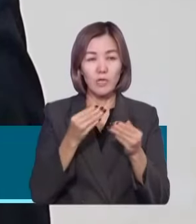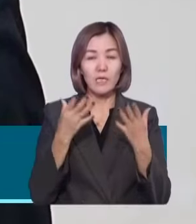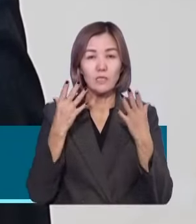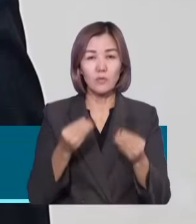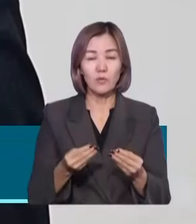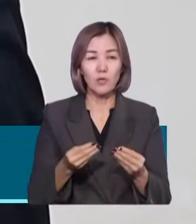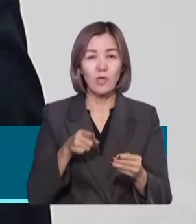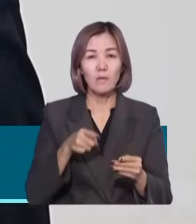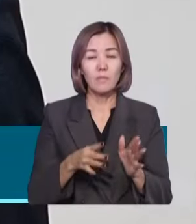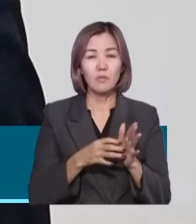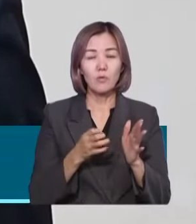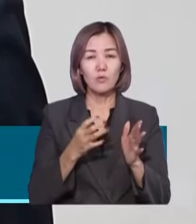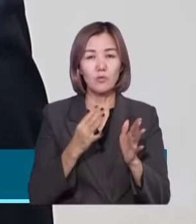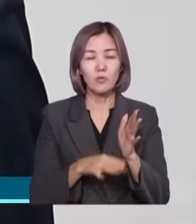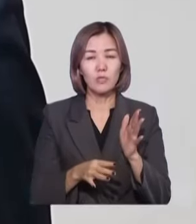таңда